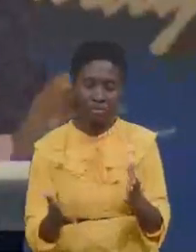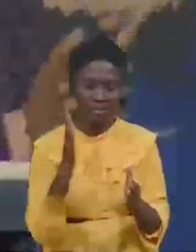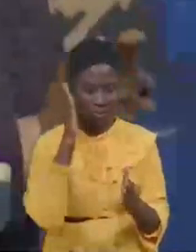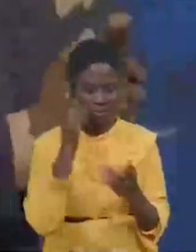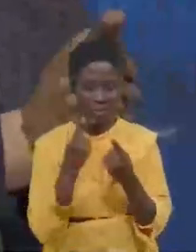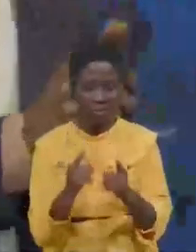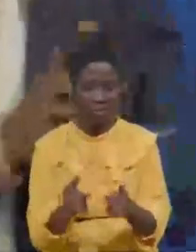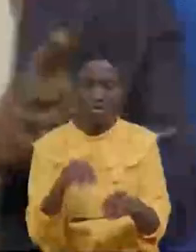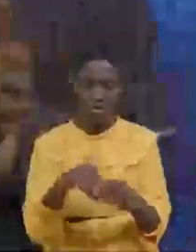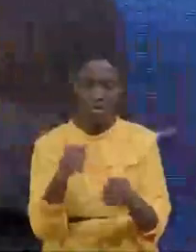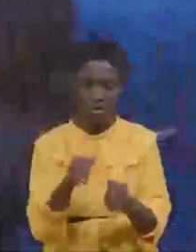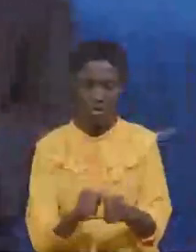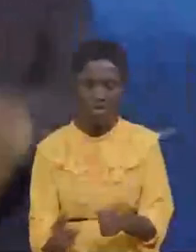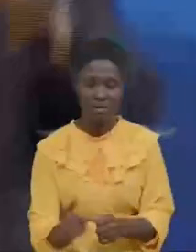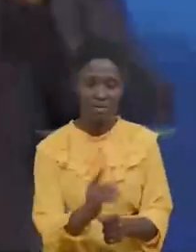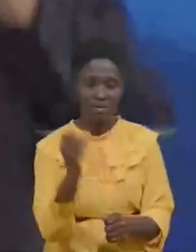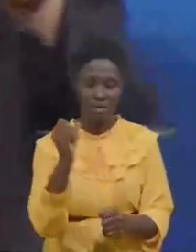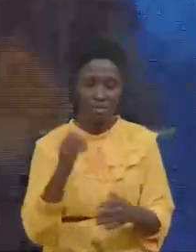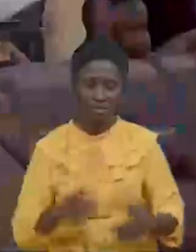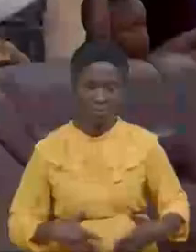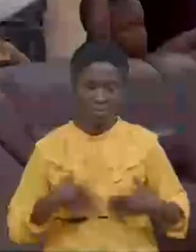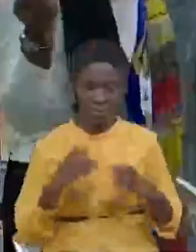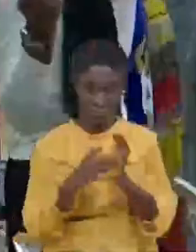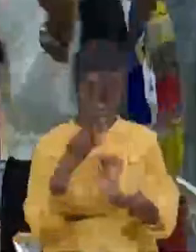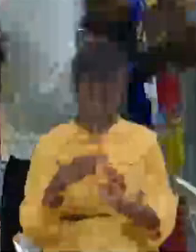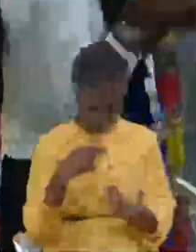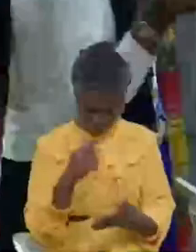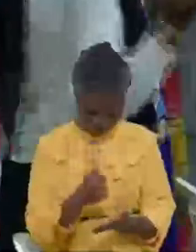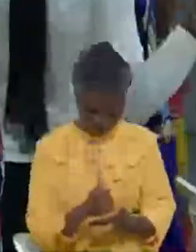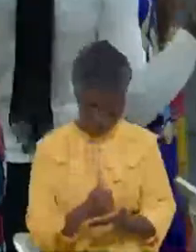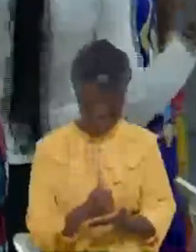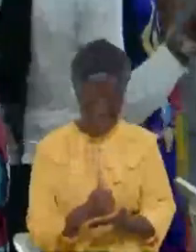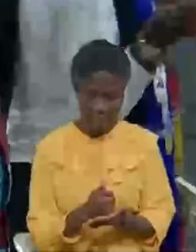se produisent dans chaque vie ici au nom de Jésus-Christ.